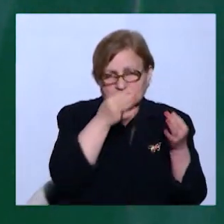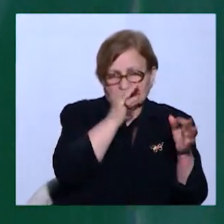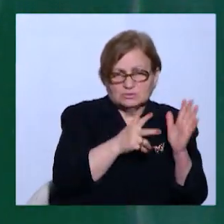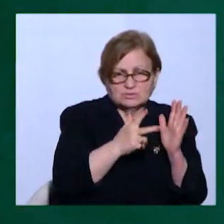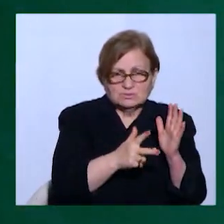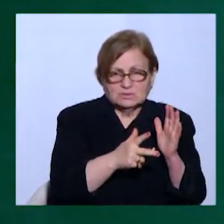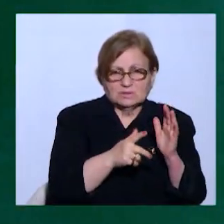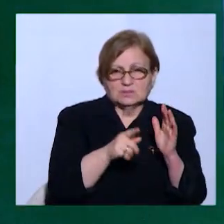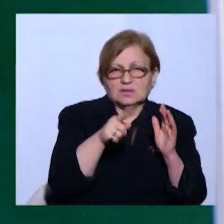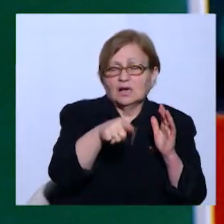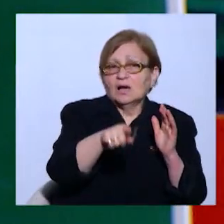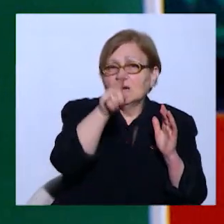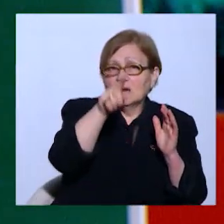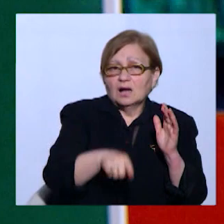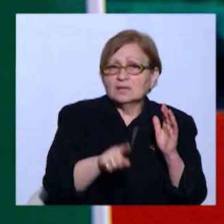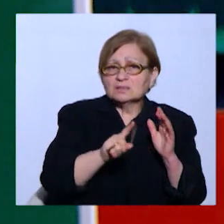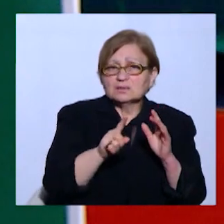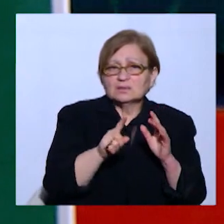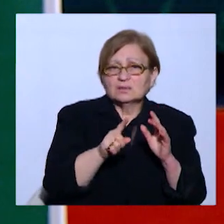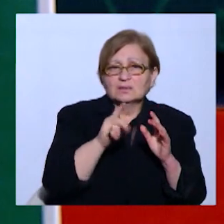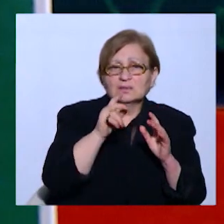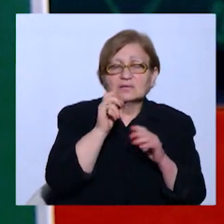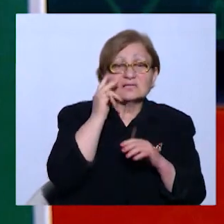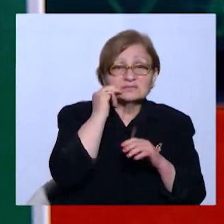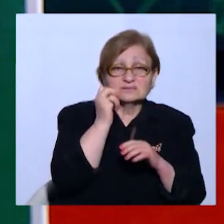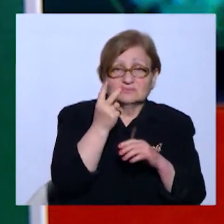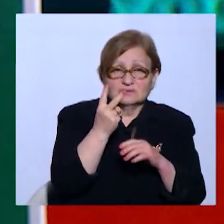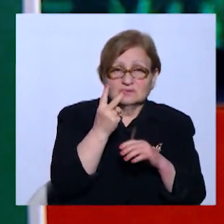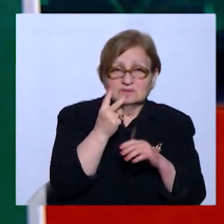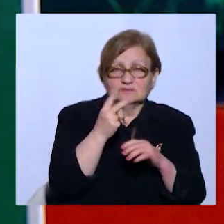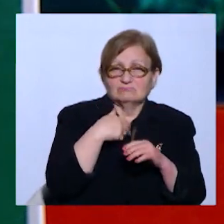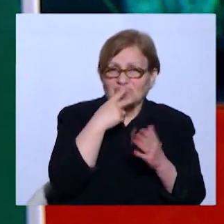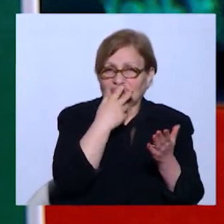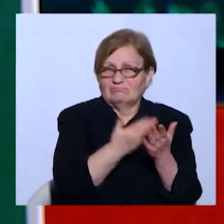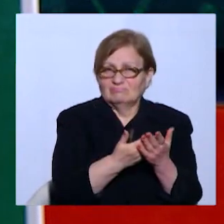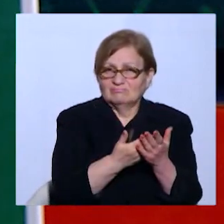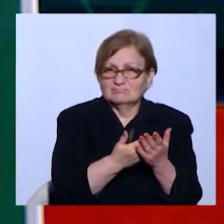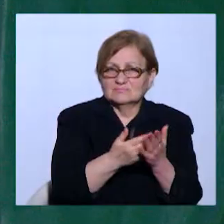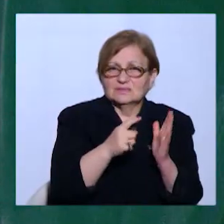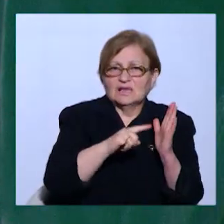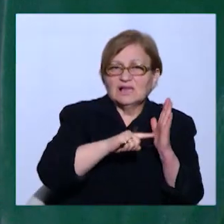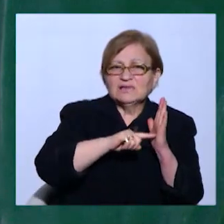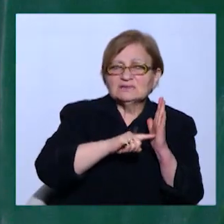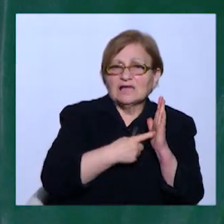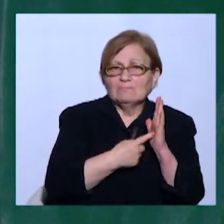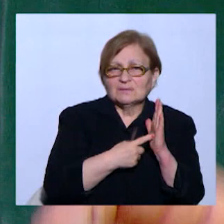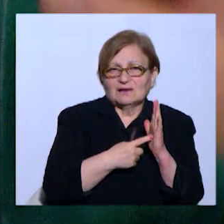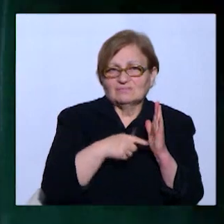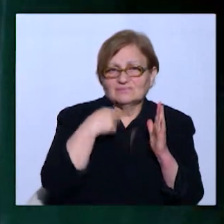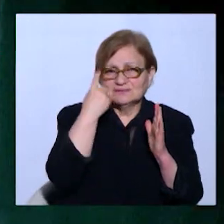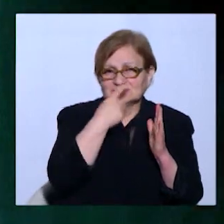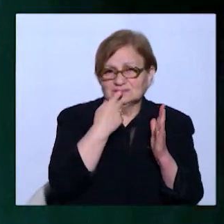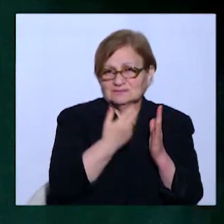1. მაშ რა გაკეთდა? რიცხვი 12 წარმოვადგინე ნამრავლის სახით,